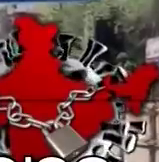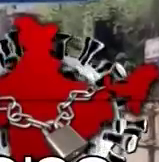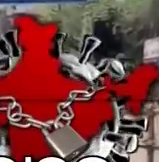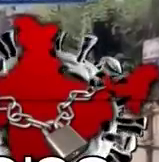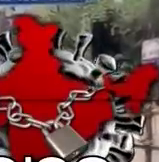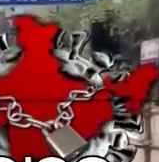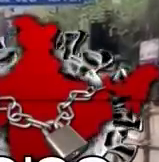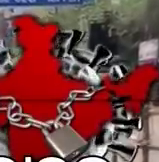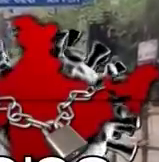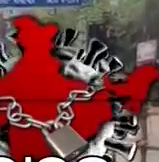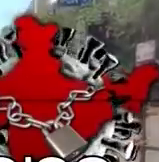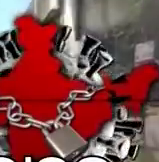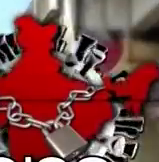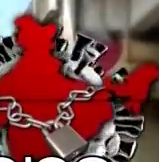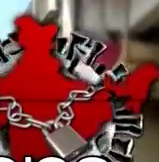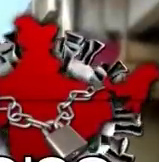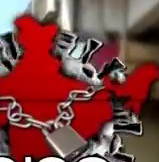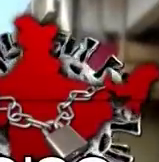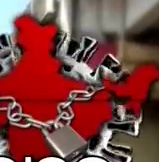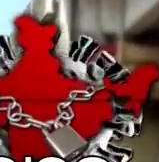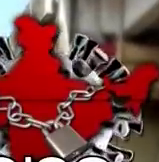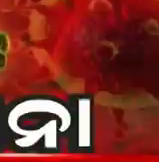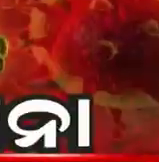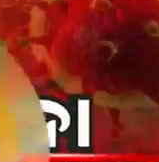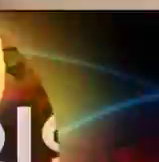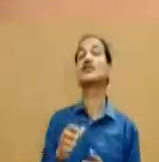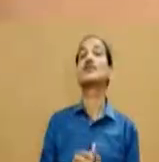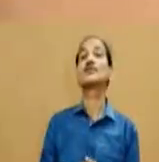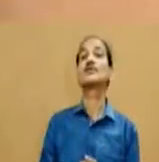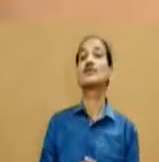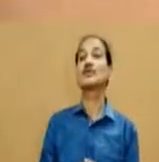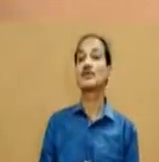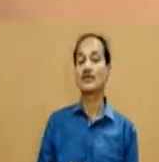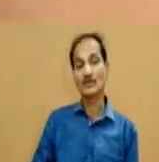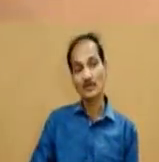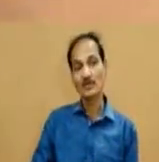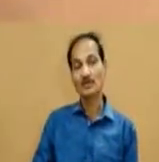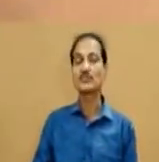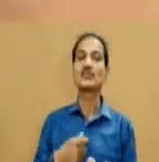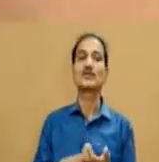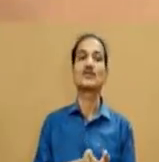କରୋନା ସ୍ଥିତିର ସମୀକ୍ଷା ସୁବ୍ରତ ବାଗ୍‌ଚୀଙ୍କର ସାମ୍ବାଦିକ ସମ୍ମିଳନୀ ଚାଲୁ ସହସ୍ରକ ଯିବା ସାମ୍ବାଦିକ ସମ୍ମିଳନୀ ପରିସରକୁ। ଚାଲିଛି।